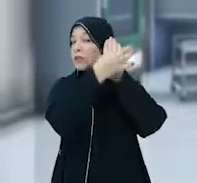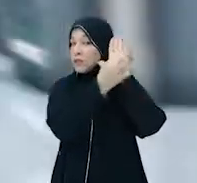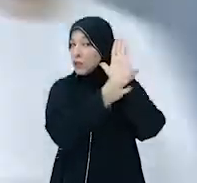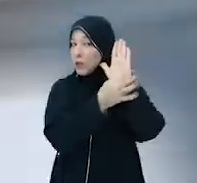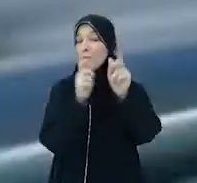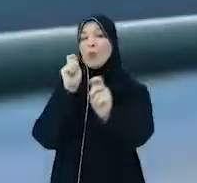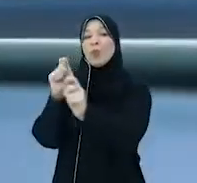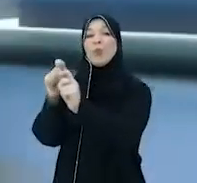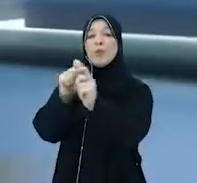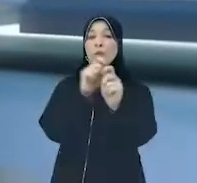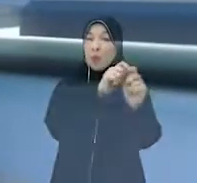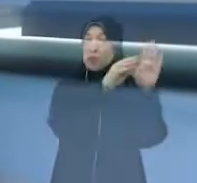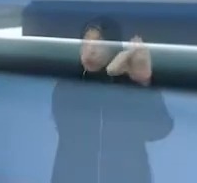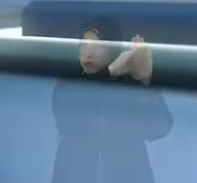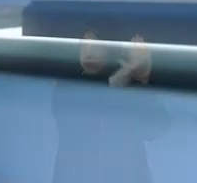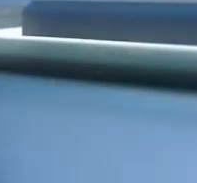التالية: